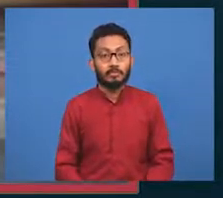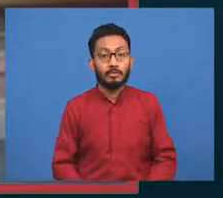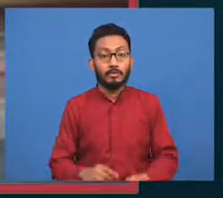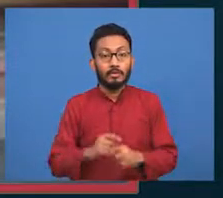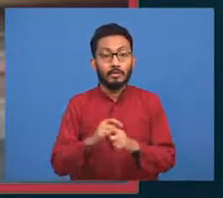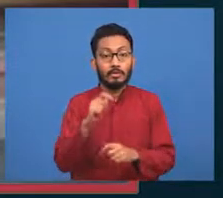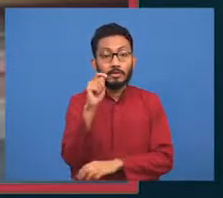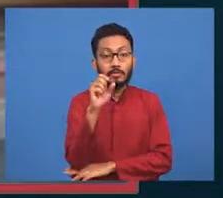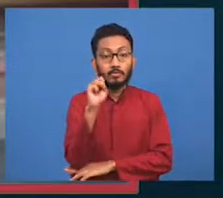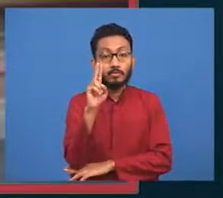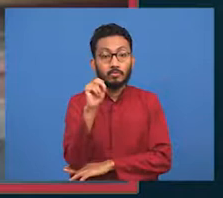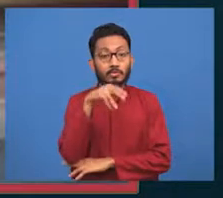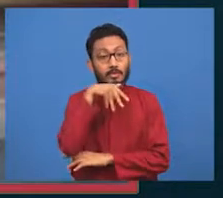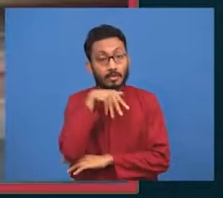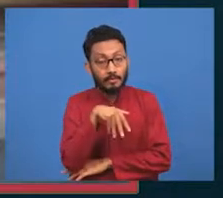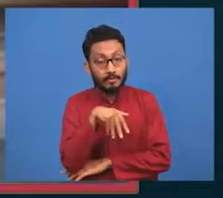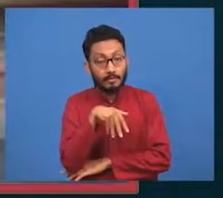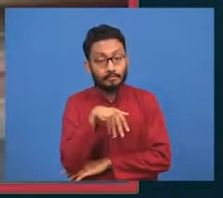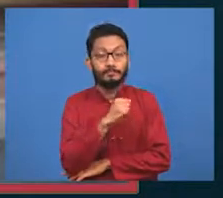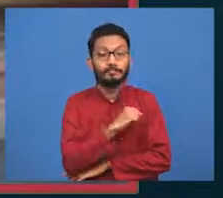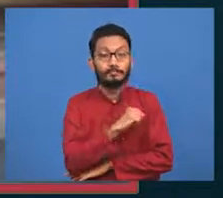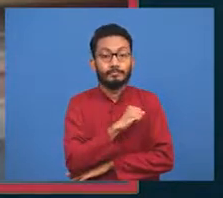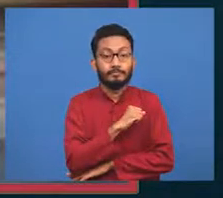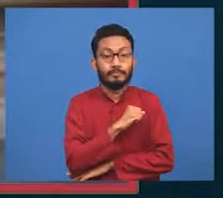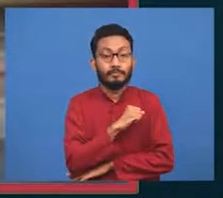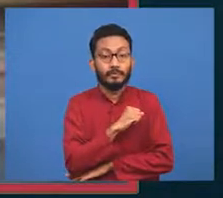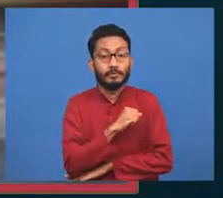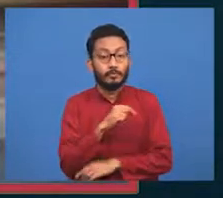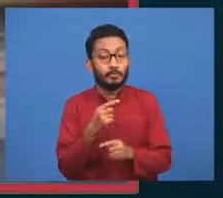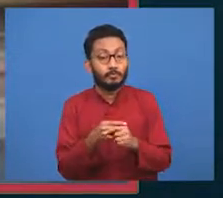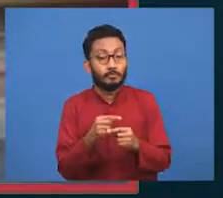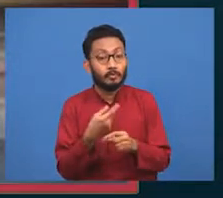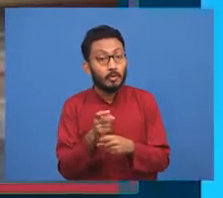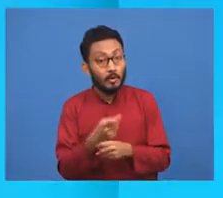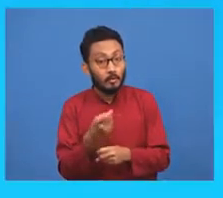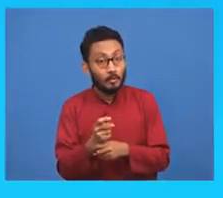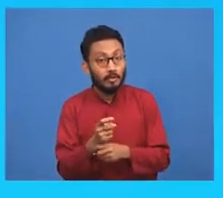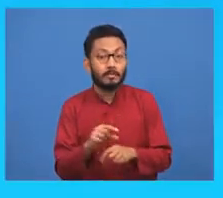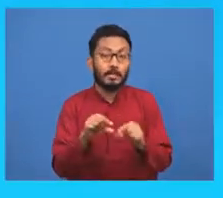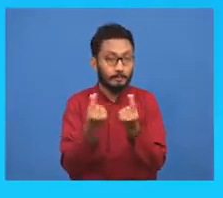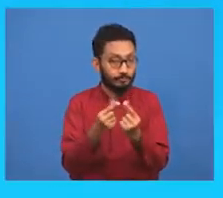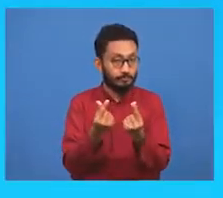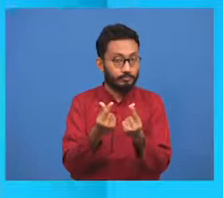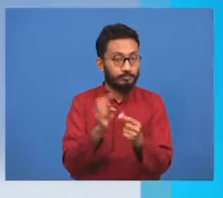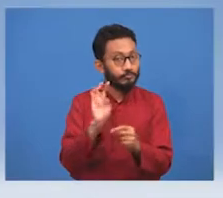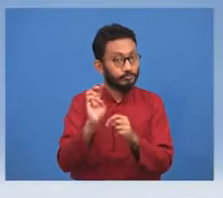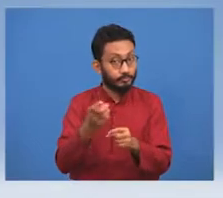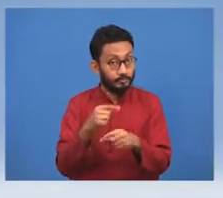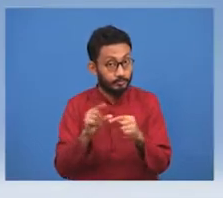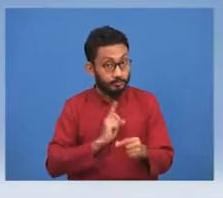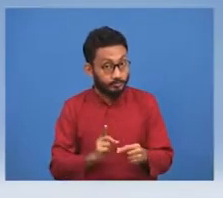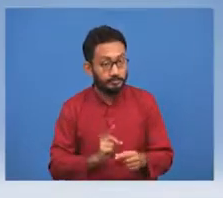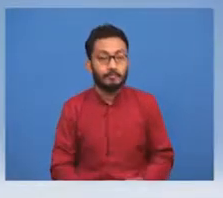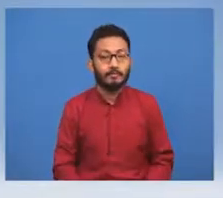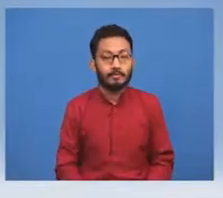iaitu tegahan mempersendakan agama. Baiklah murid-murid, sebelum kita